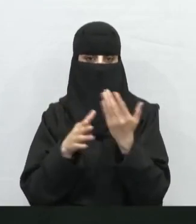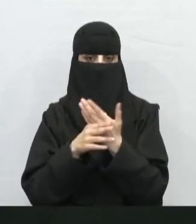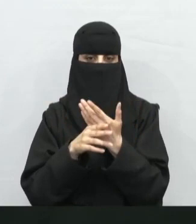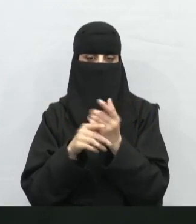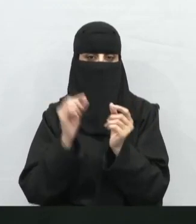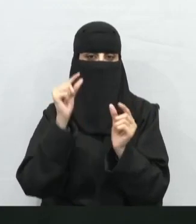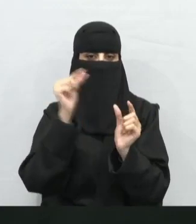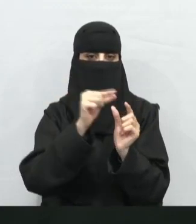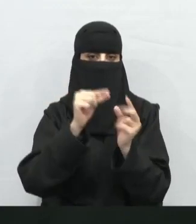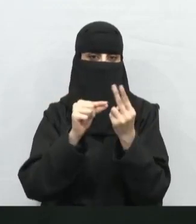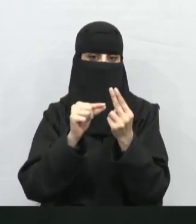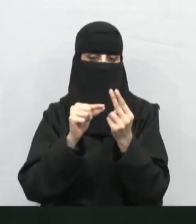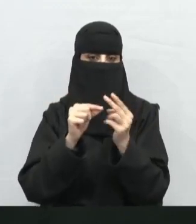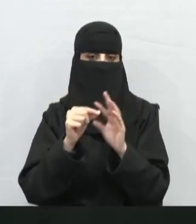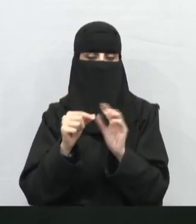صالح